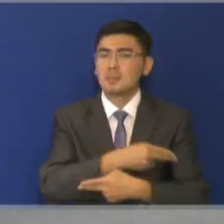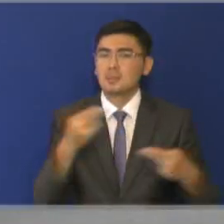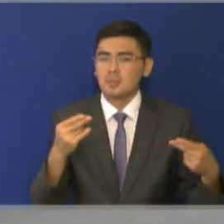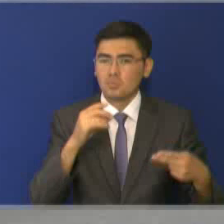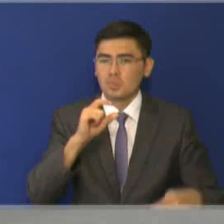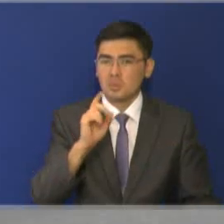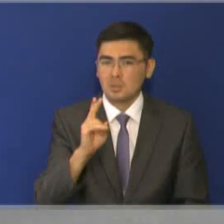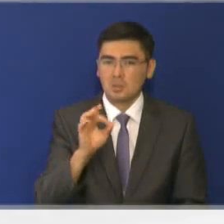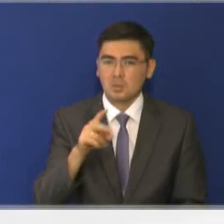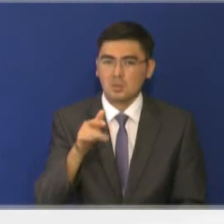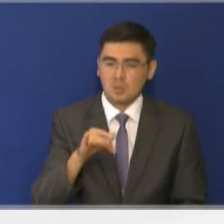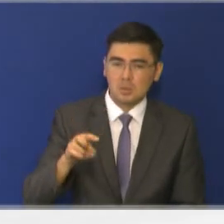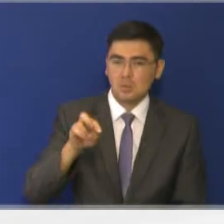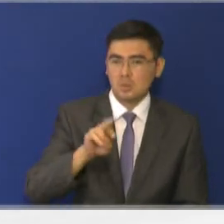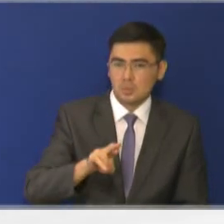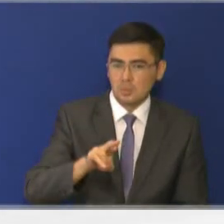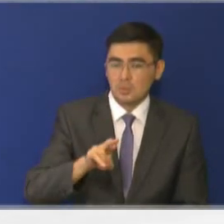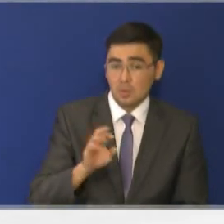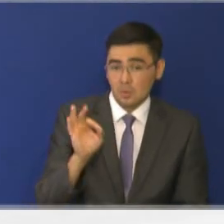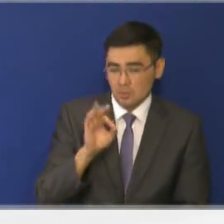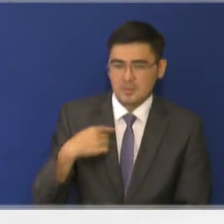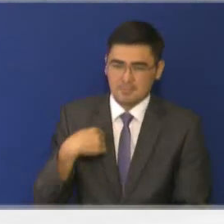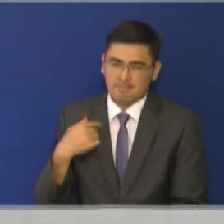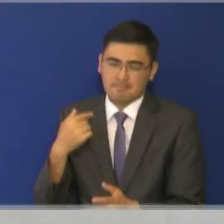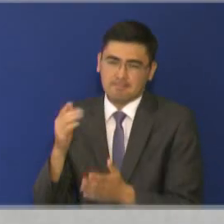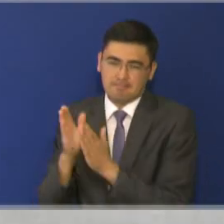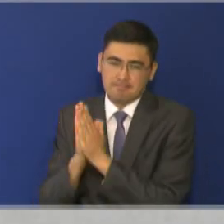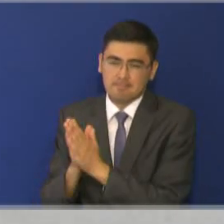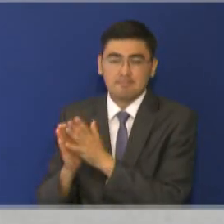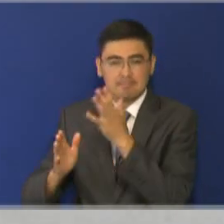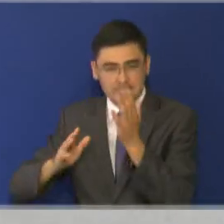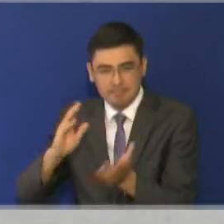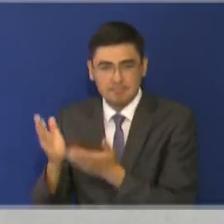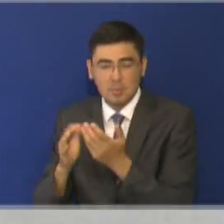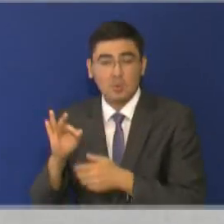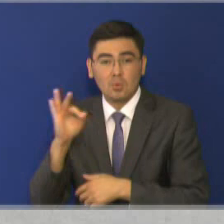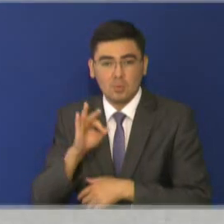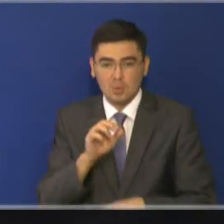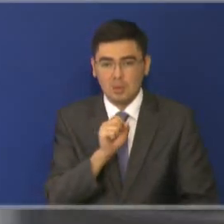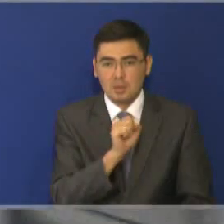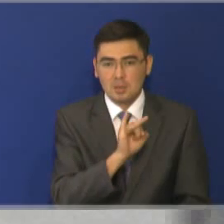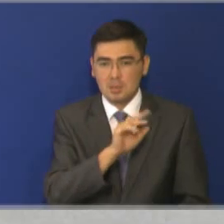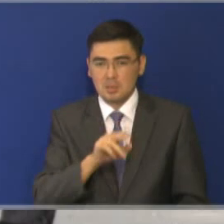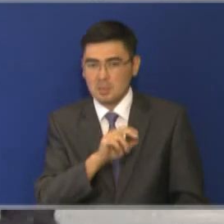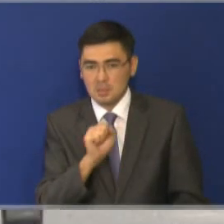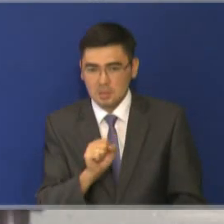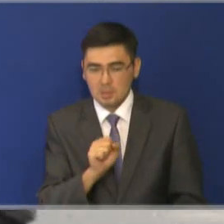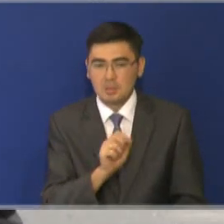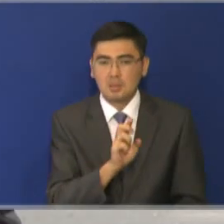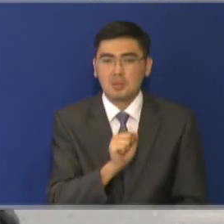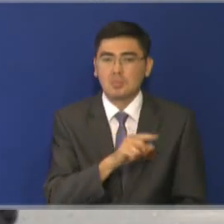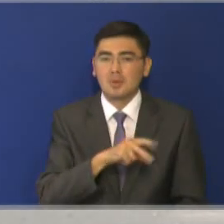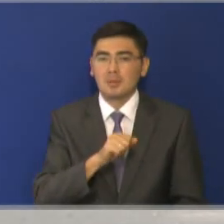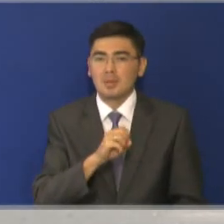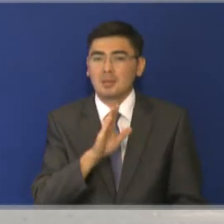ұсынысты қолдауға шақырамын, деді Қазақстан Республикасының ақпарат және қоғамдық даму министрі Аида Балаеваның төрағалығымен өткен